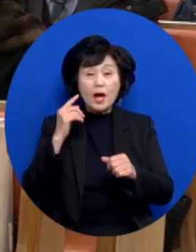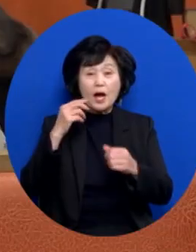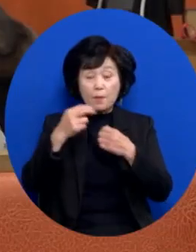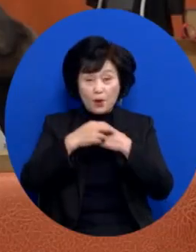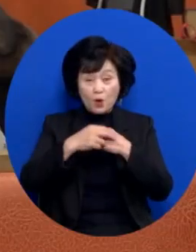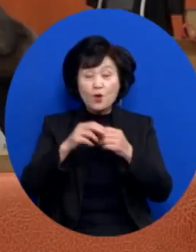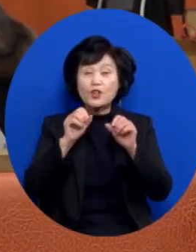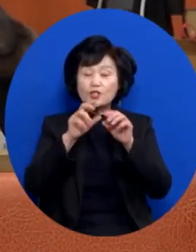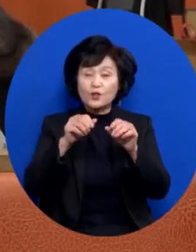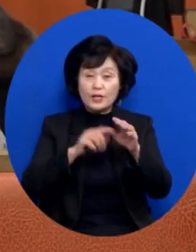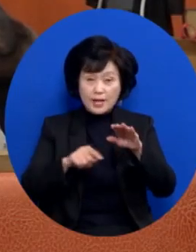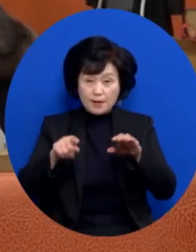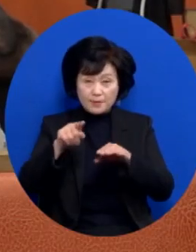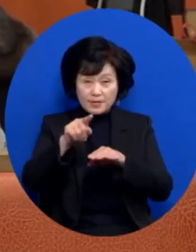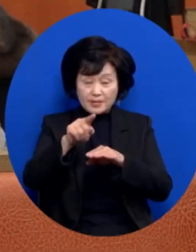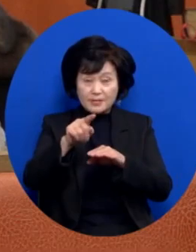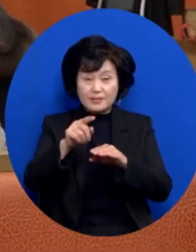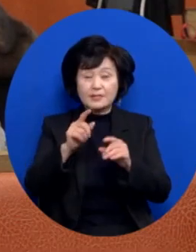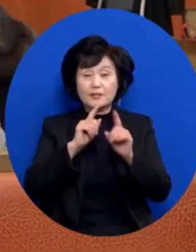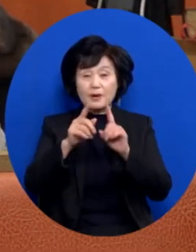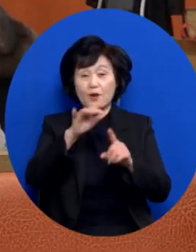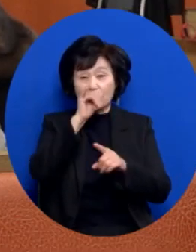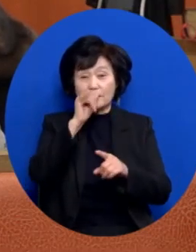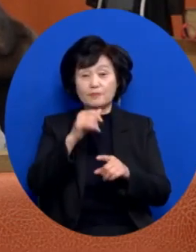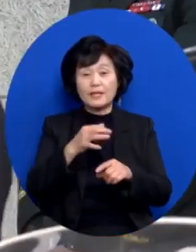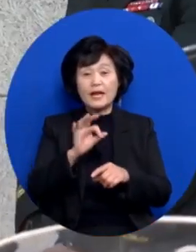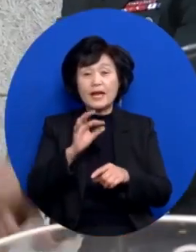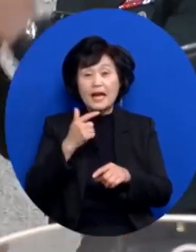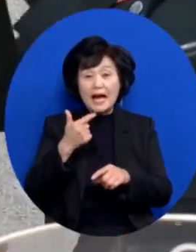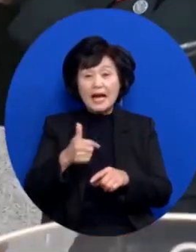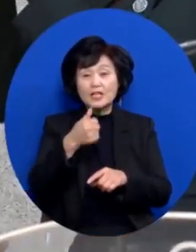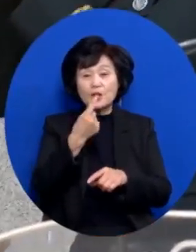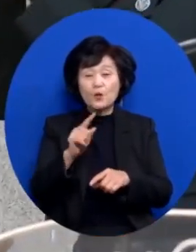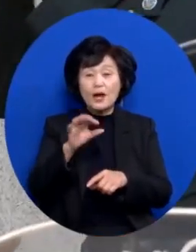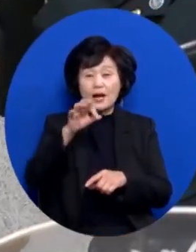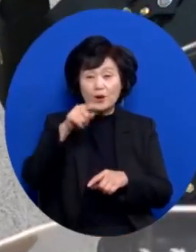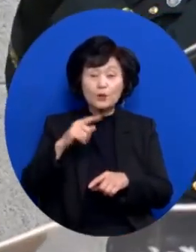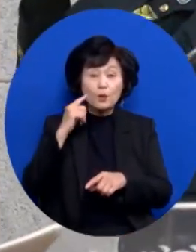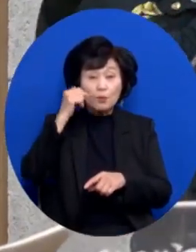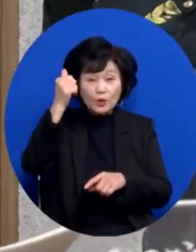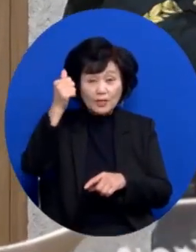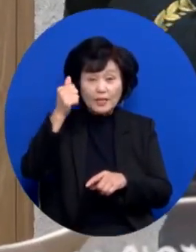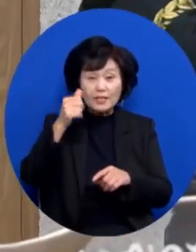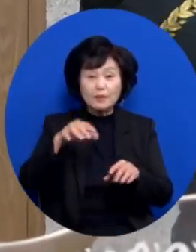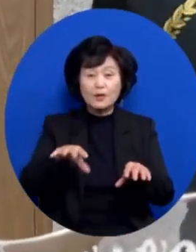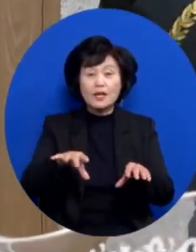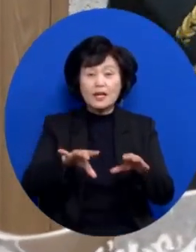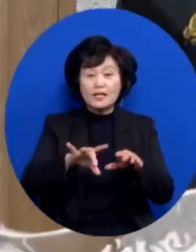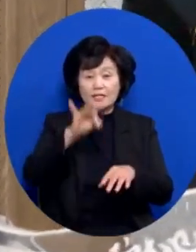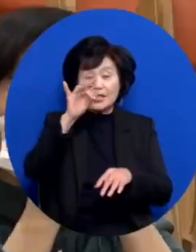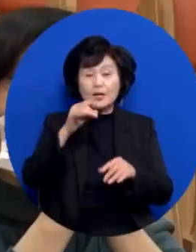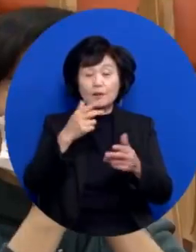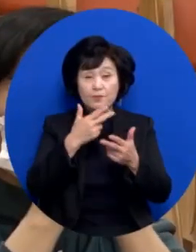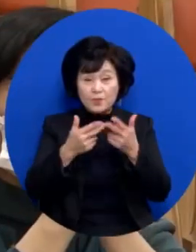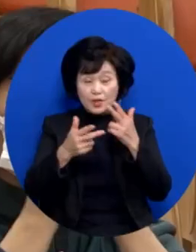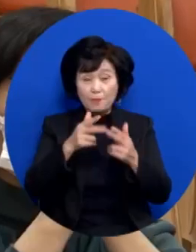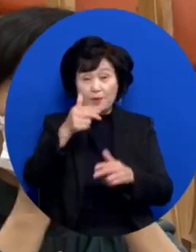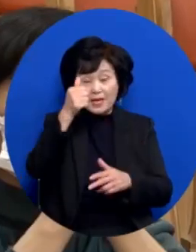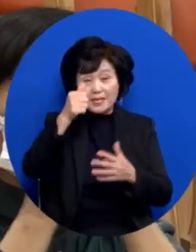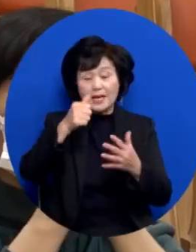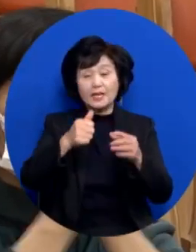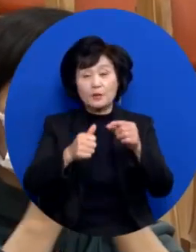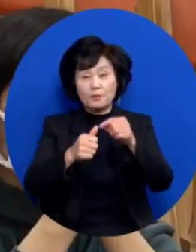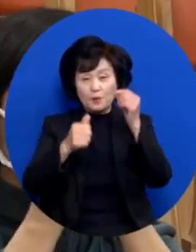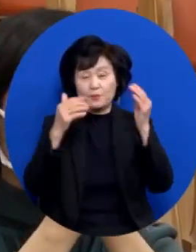다짐했습니다 초대협회장의 안화응 목사가 선출됐으며 경과보고 정관통과 감독증 수여 등의